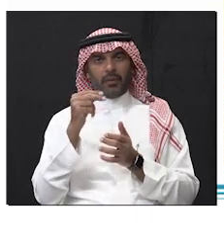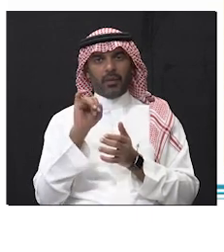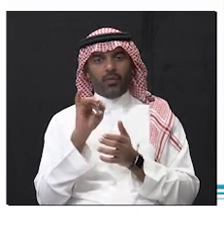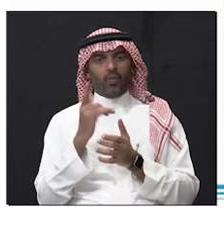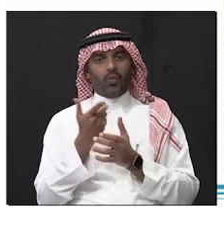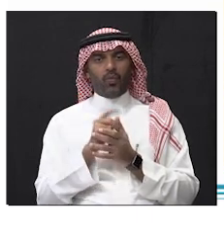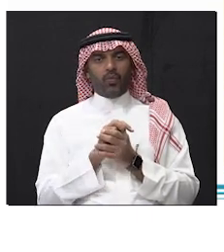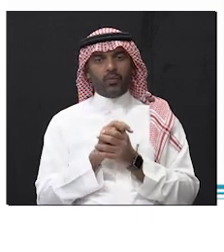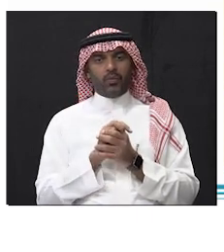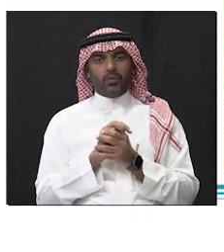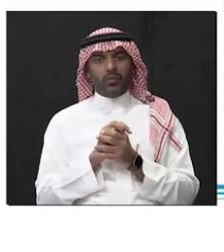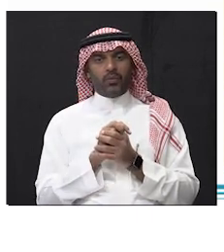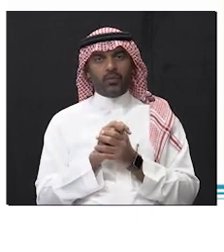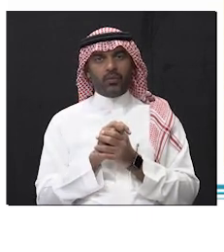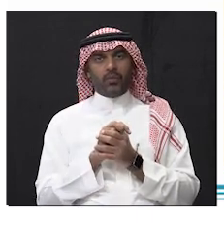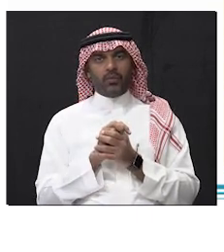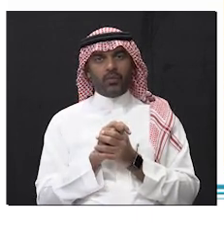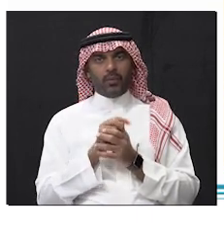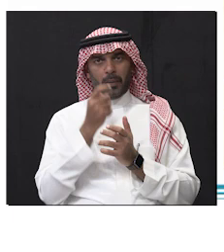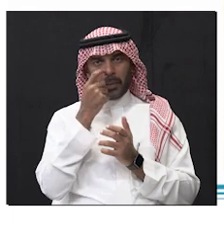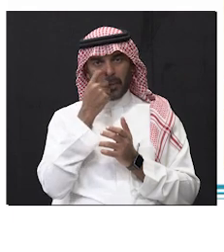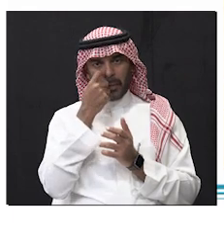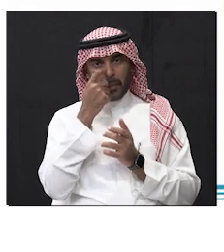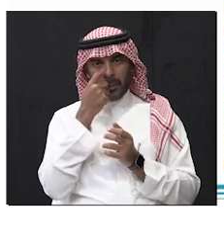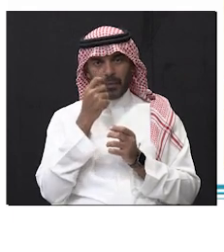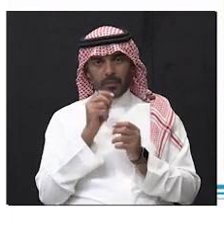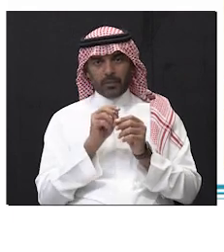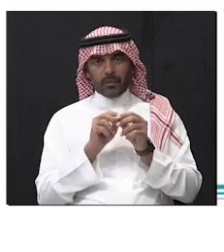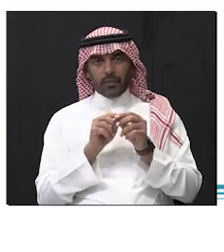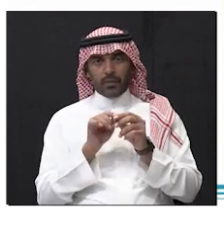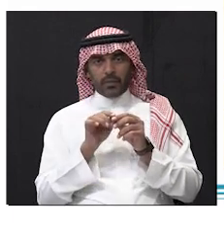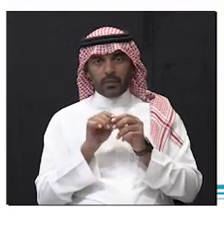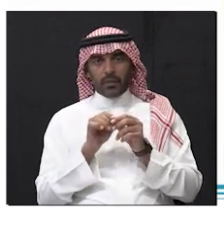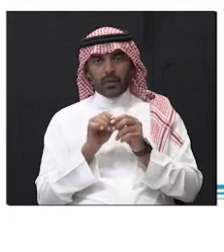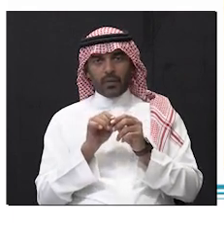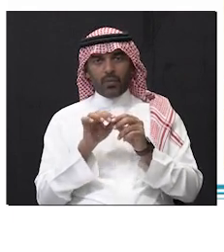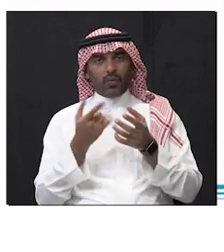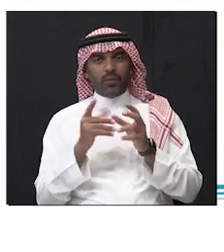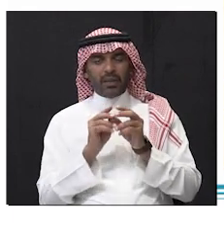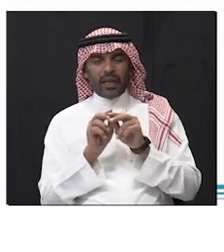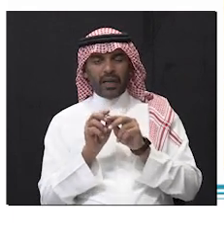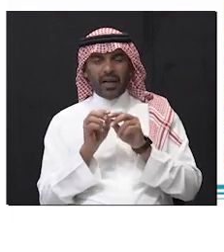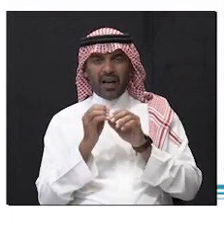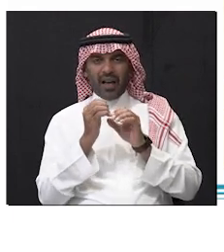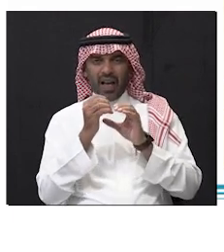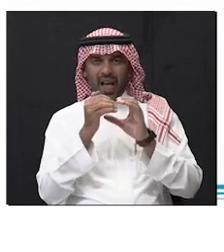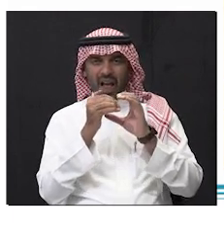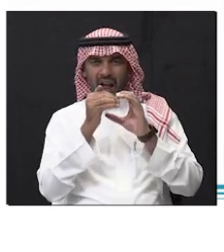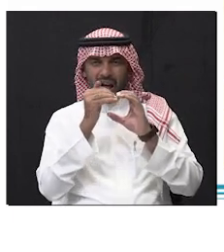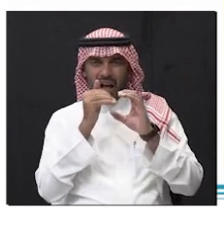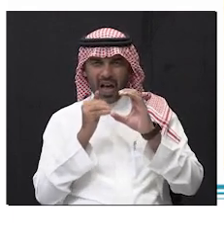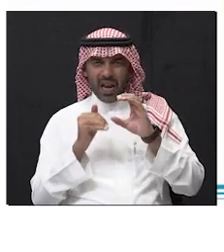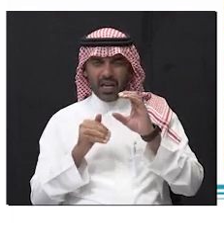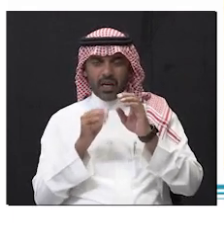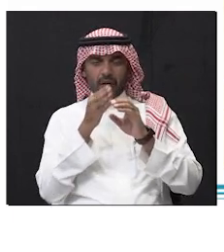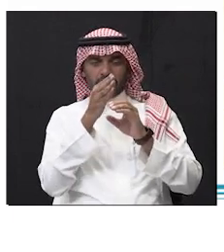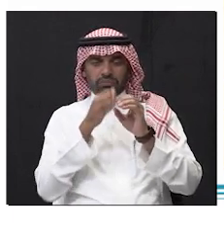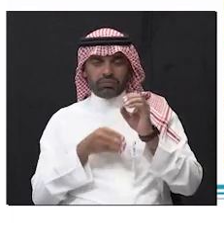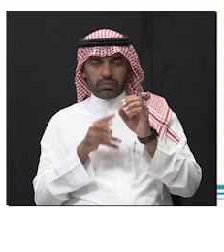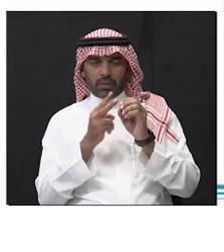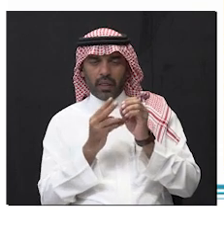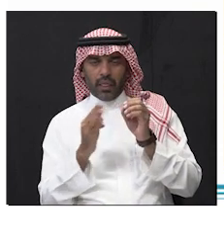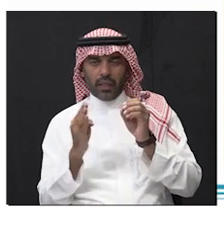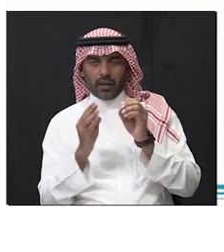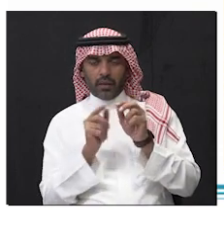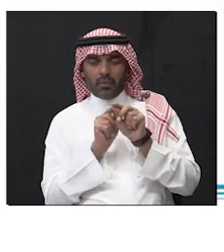التبرعم هو تكون برعم جديد بواسطة انقسام الخلايا في جسم معين، ويبقى هذا